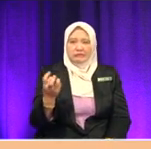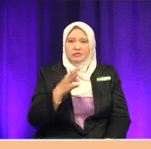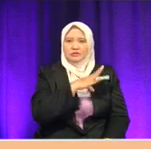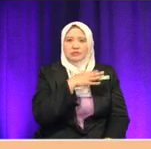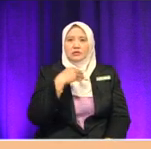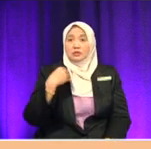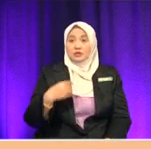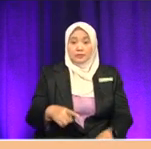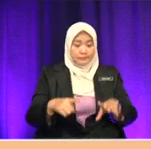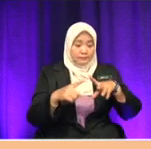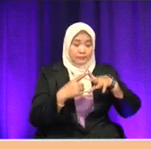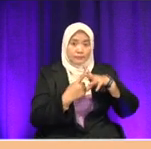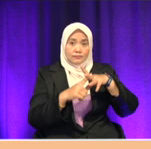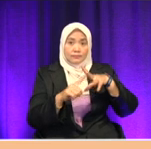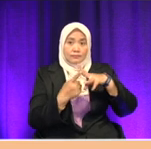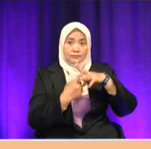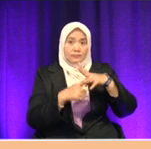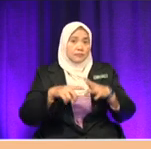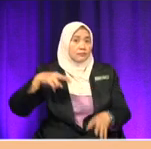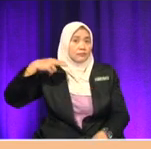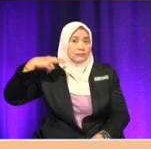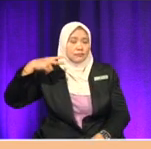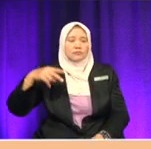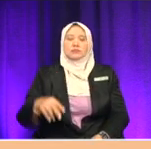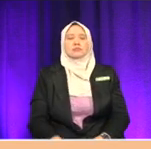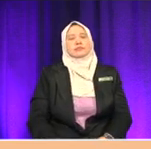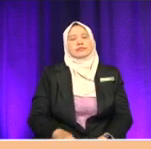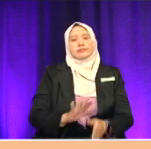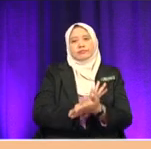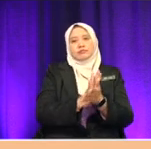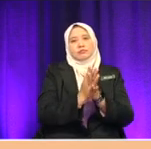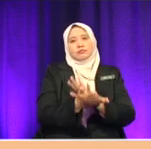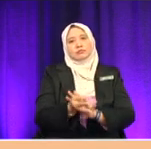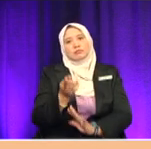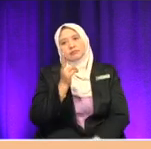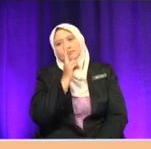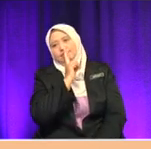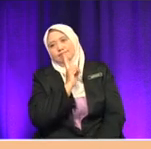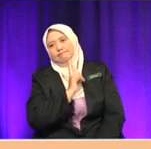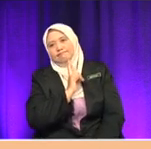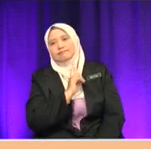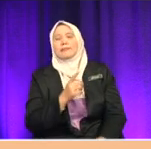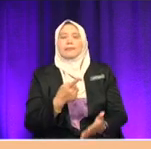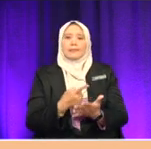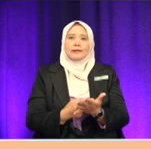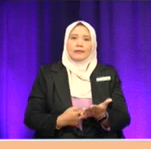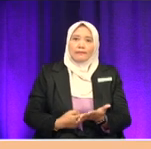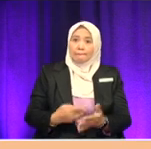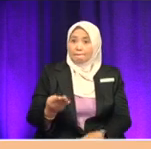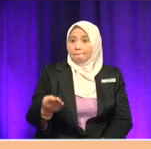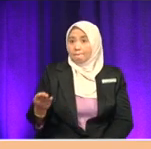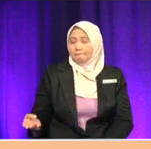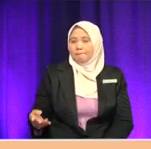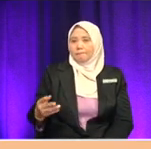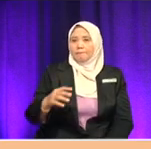Okey. Okey. Apakah bahan kimia yang sesuai untuk merawat penyakit murid itu? Sebelum